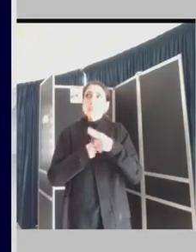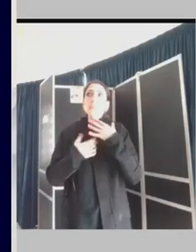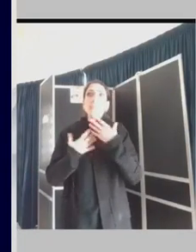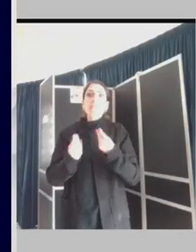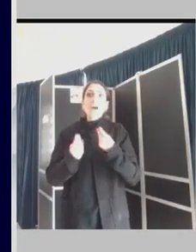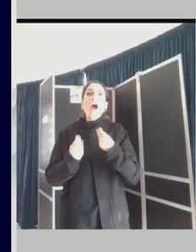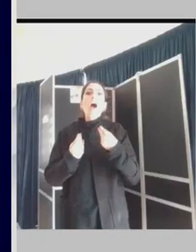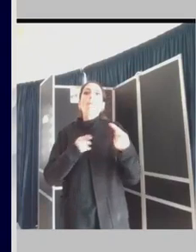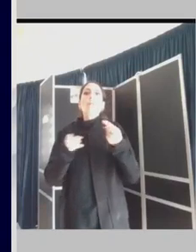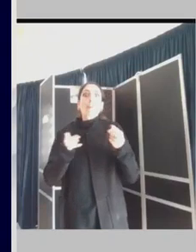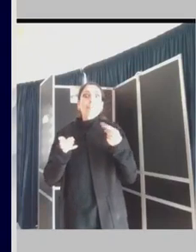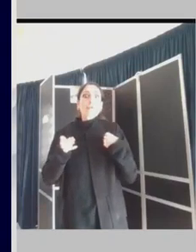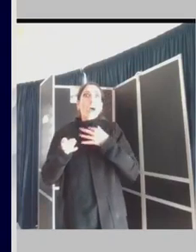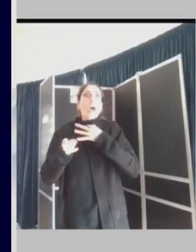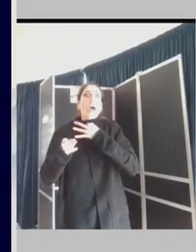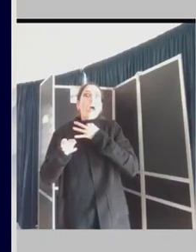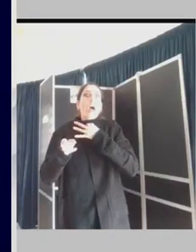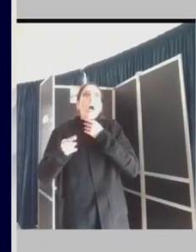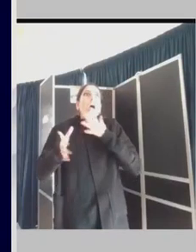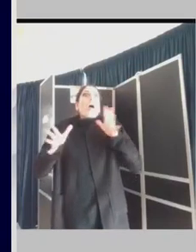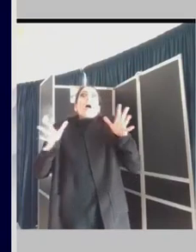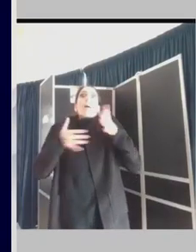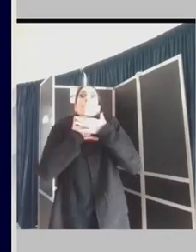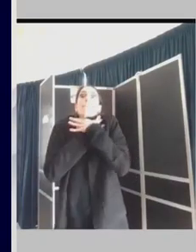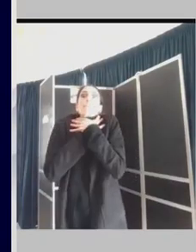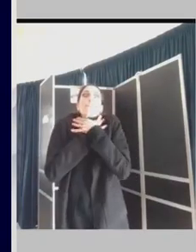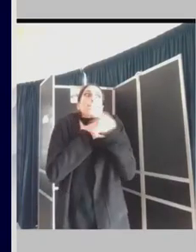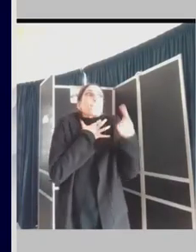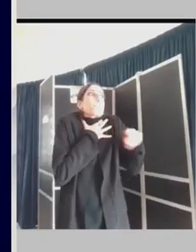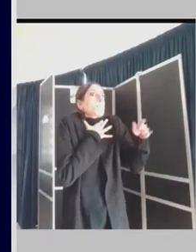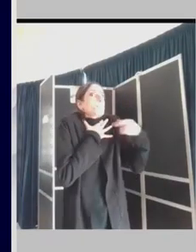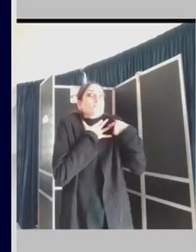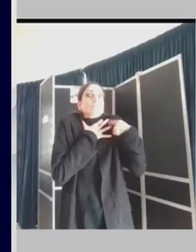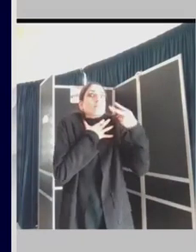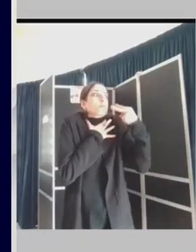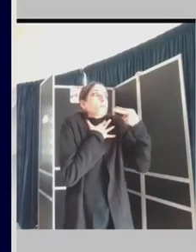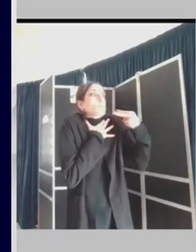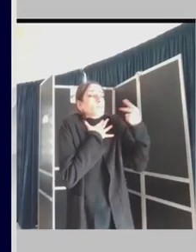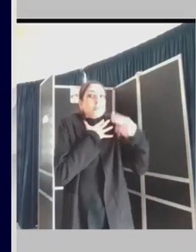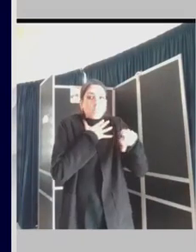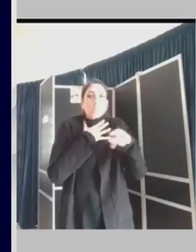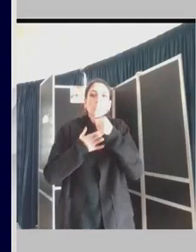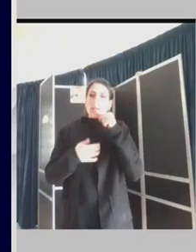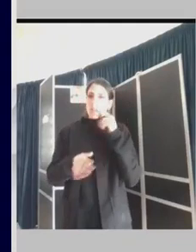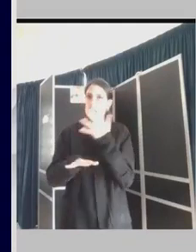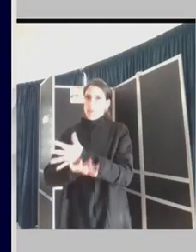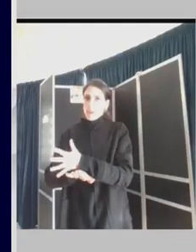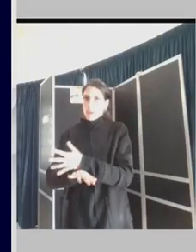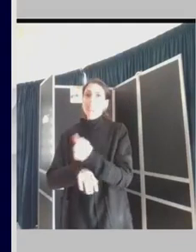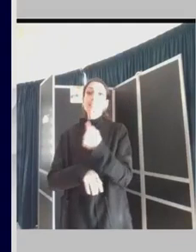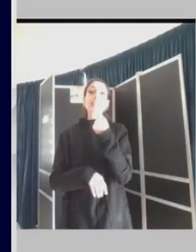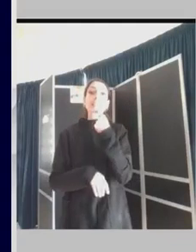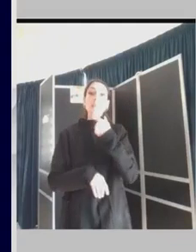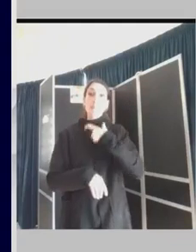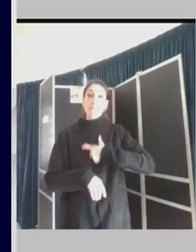questo gesto e allora bisogna intervenire. La persona che sa fare la manovra si mette dietro, ecco